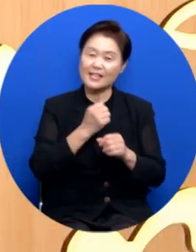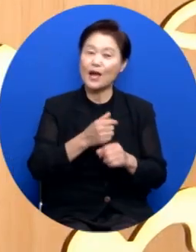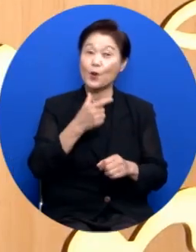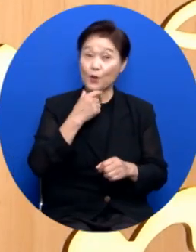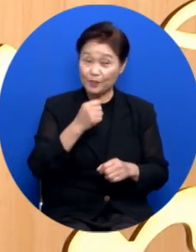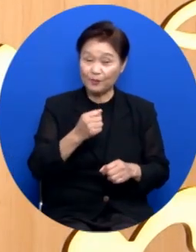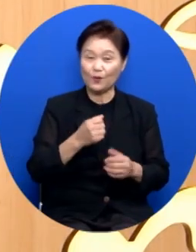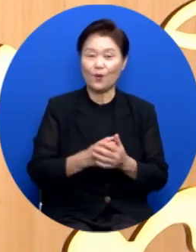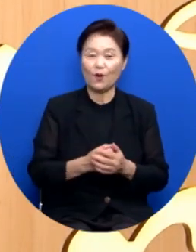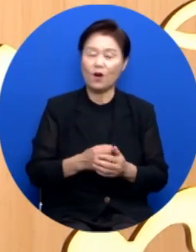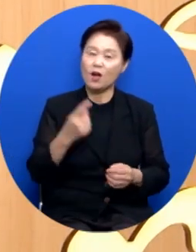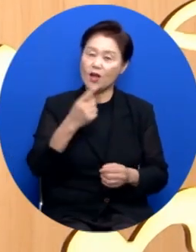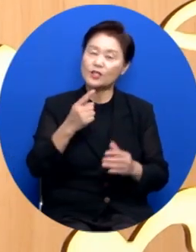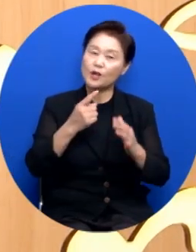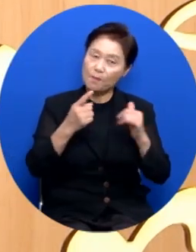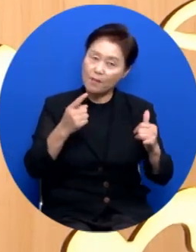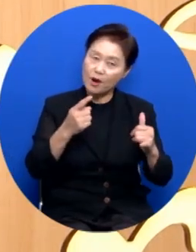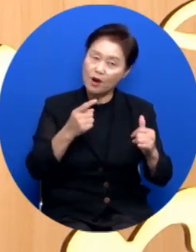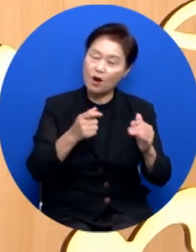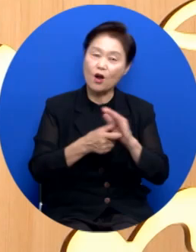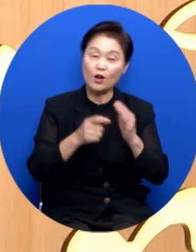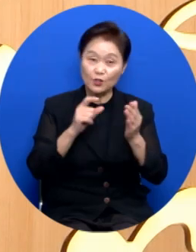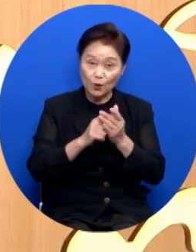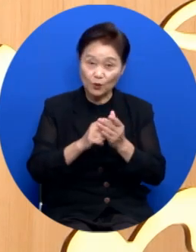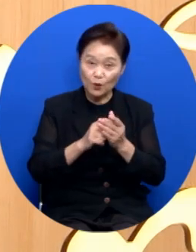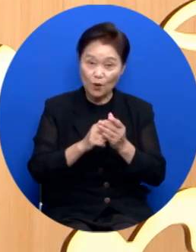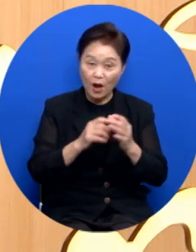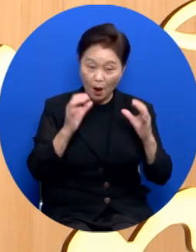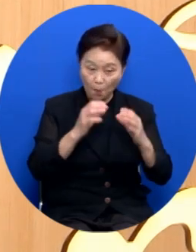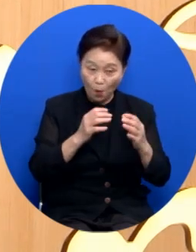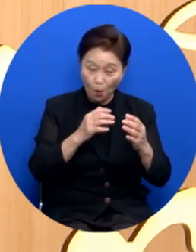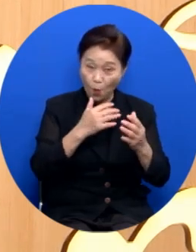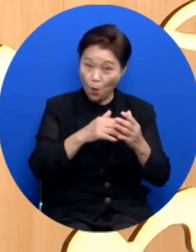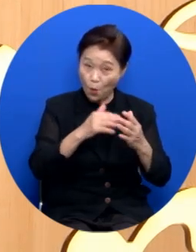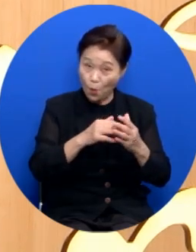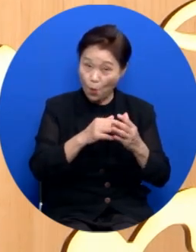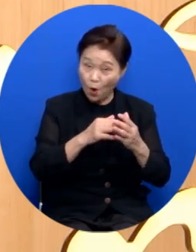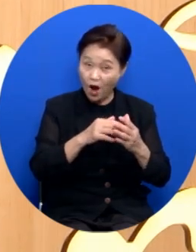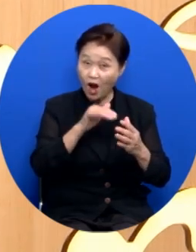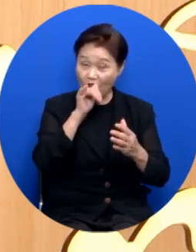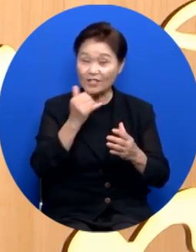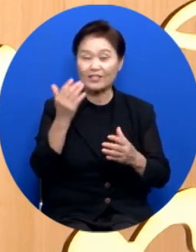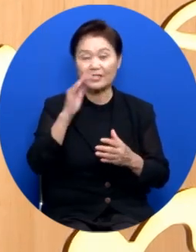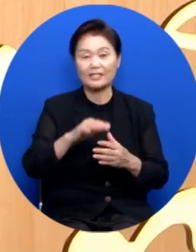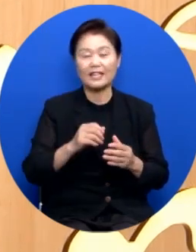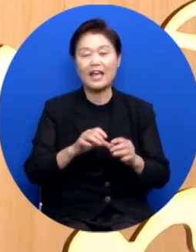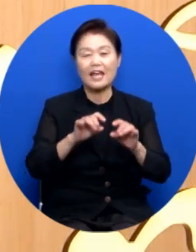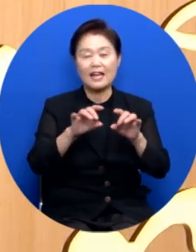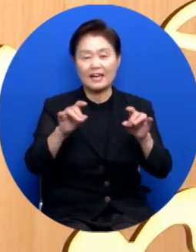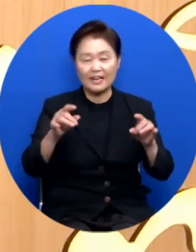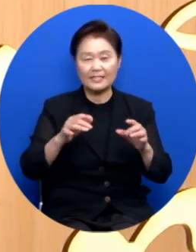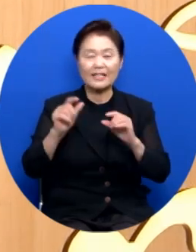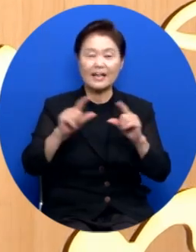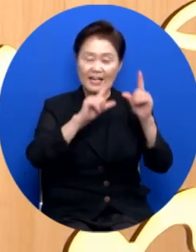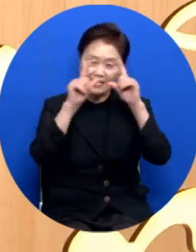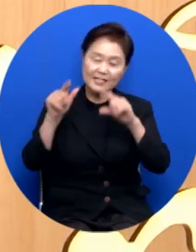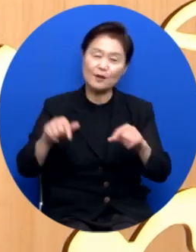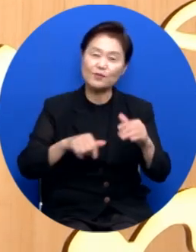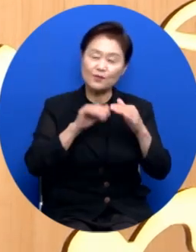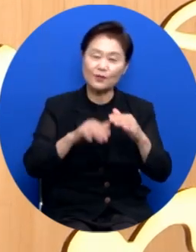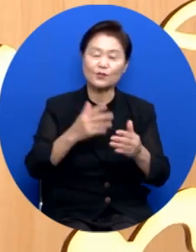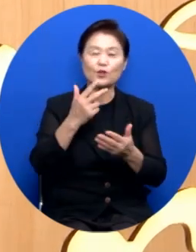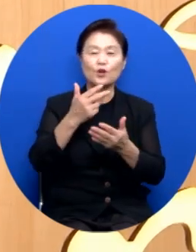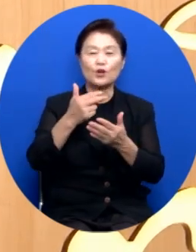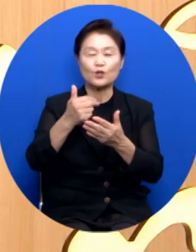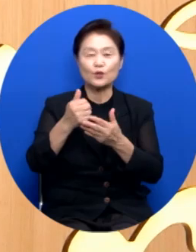좀 천명 정도가 저희 단원들 거 지나갔는데 이분들 각자 인생에서 어 주님을 잘 이렇게 흘러보내는